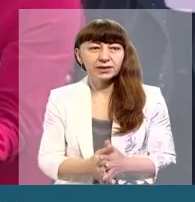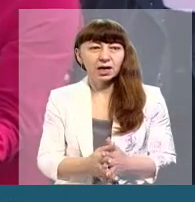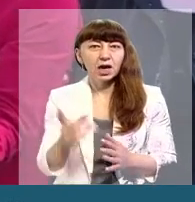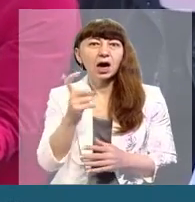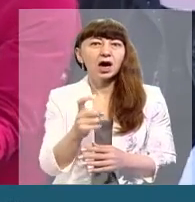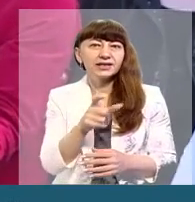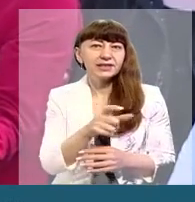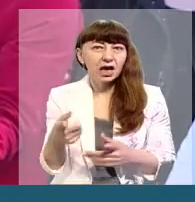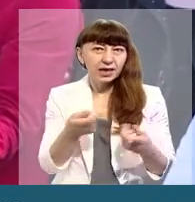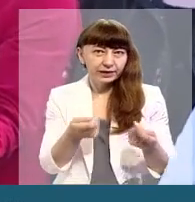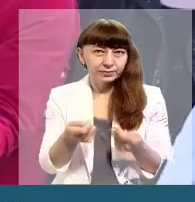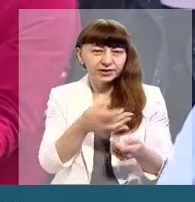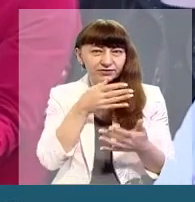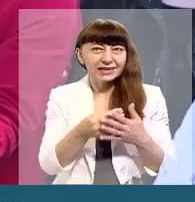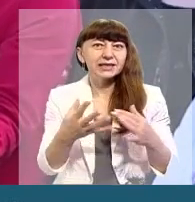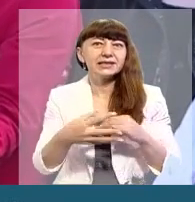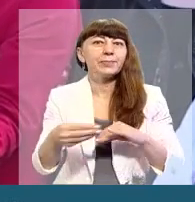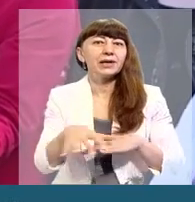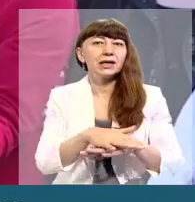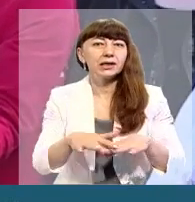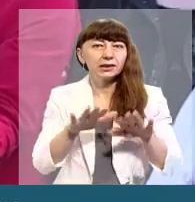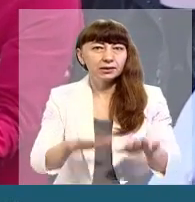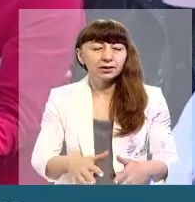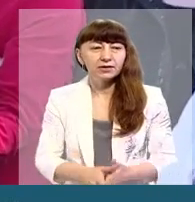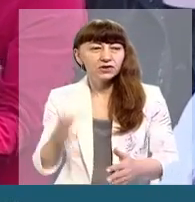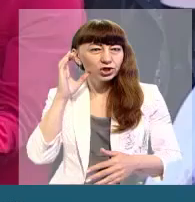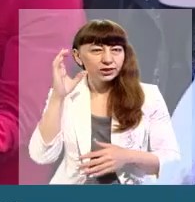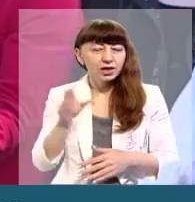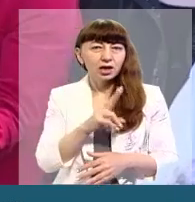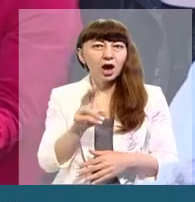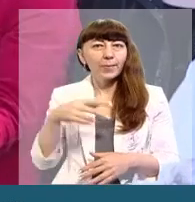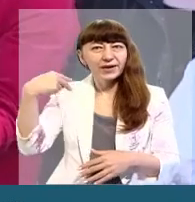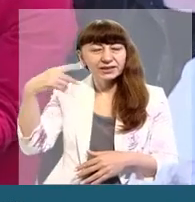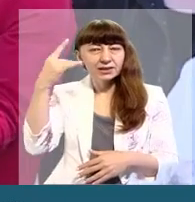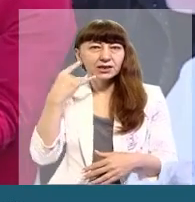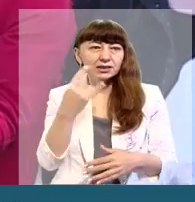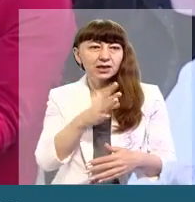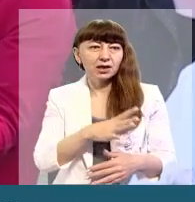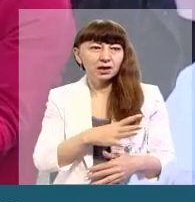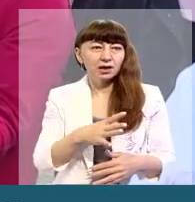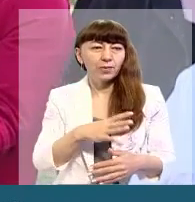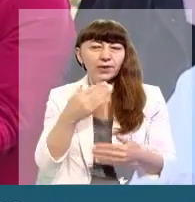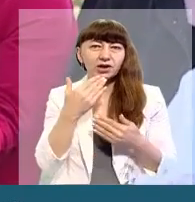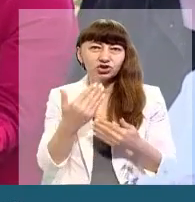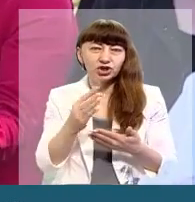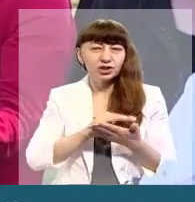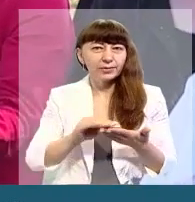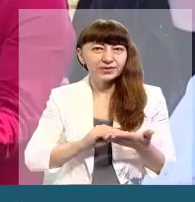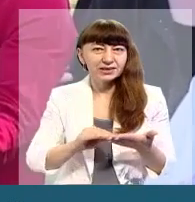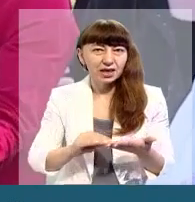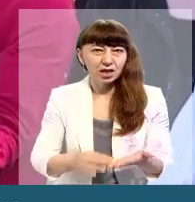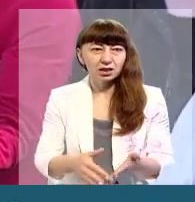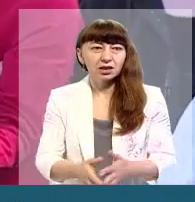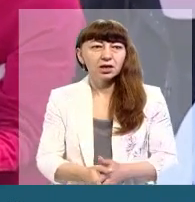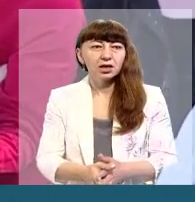быть хозяинами настоящими на земле. Вот вы же слышали, как глава государства три дня тому назад